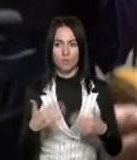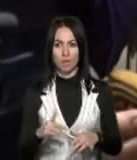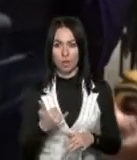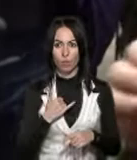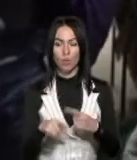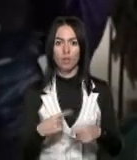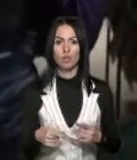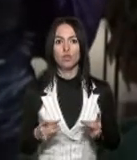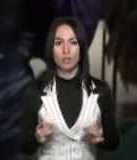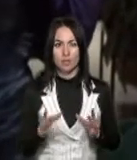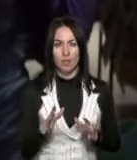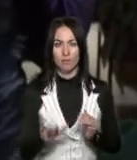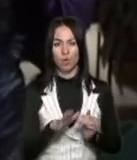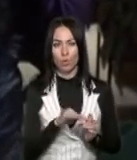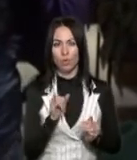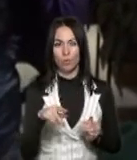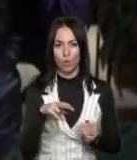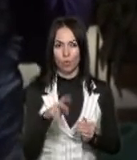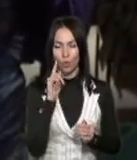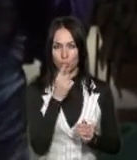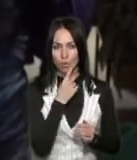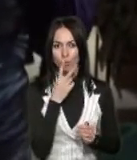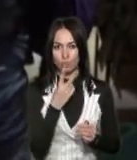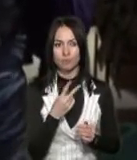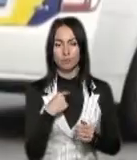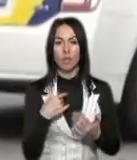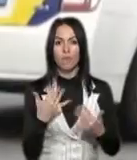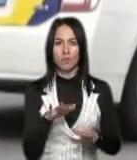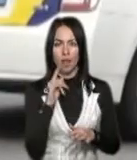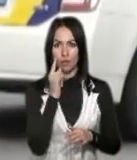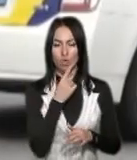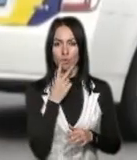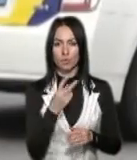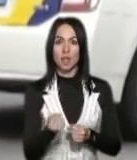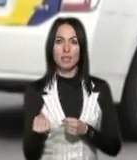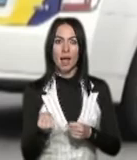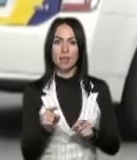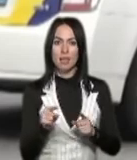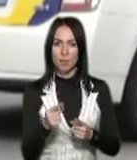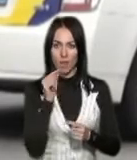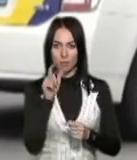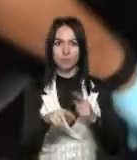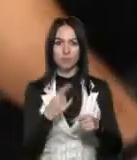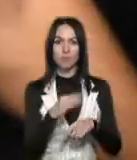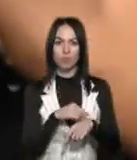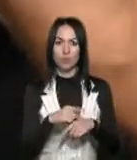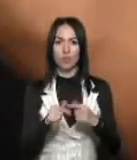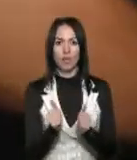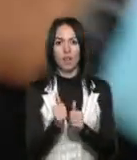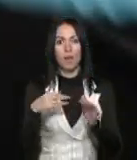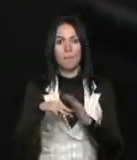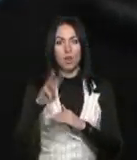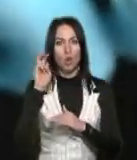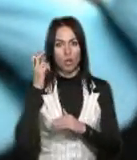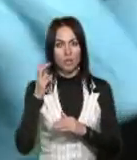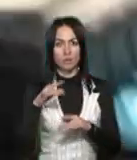через нерви ноги погано ходять. Очі. Я втрачаю зір. Затримали чоловіка за кілька годин біля метро Київська. Справу в